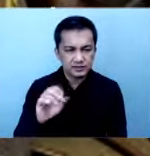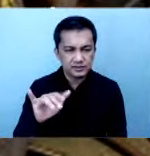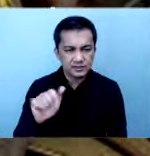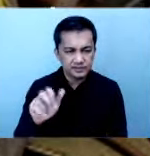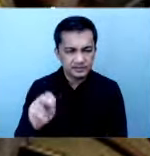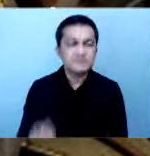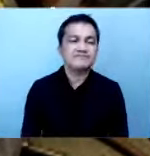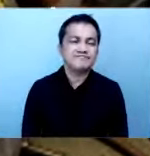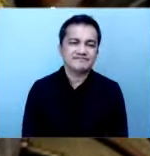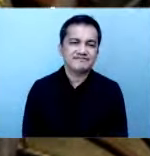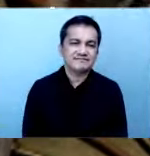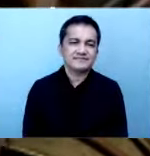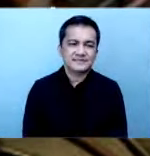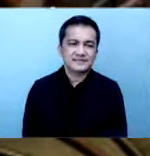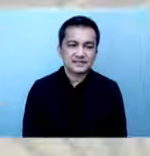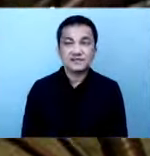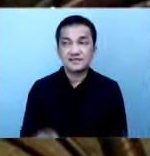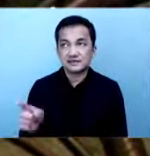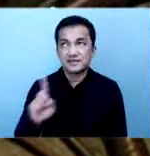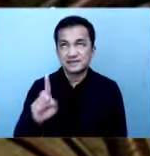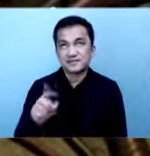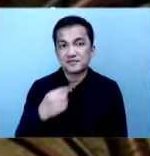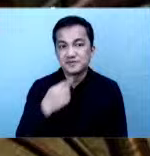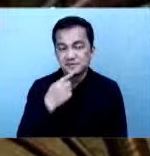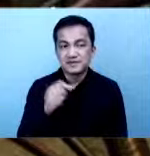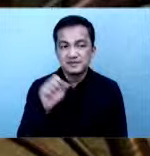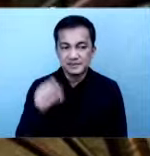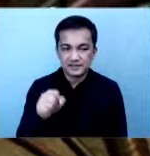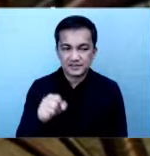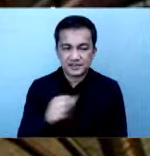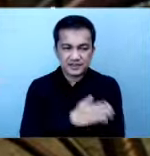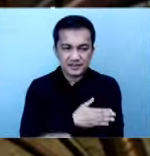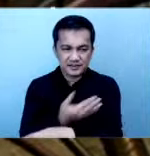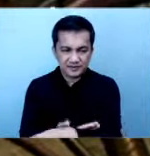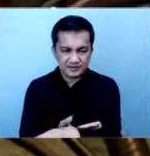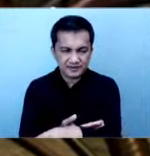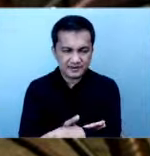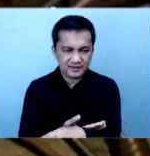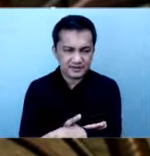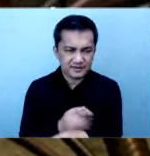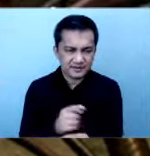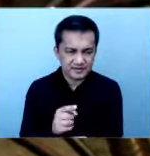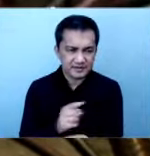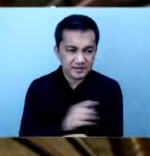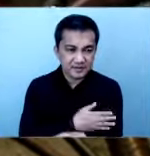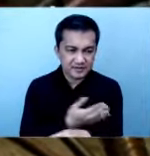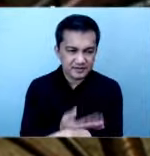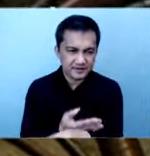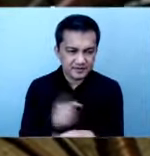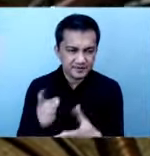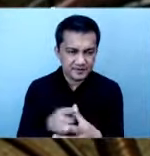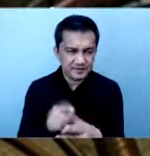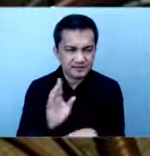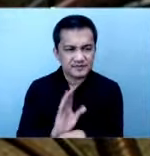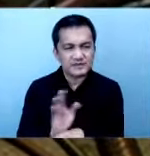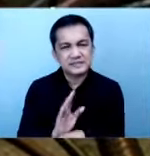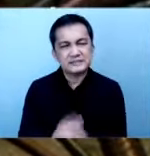yun sa mga nagpa-yes talaga sa akin. Tapos anak ko pa, first pa lang anak ko, first movie pa niya, parang sobrang,